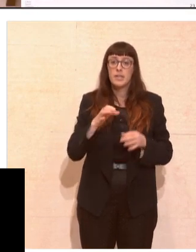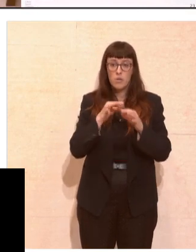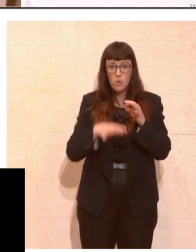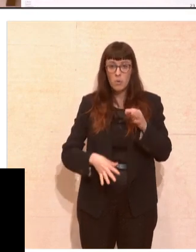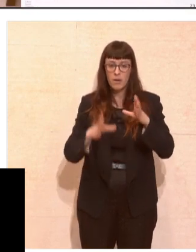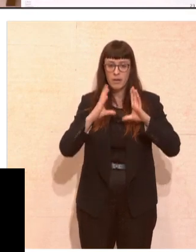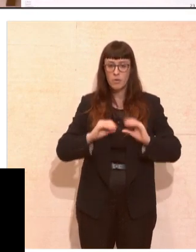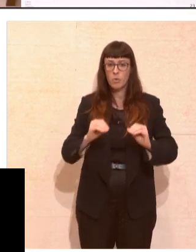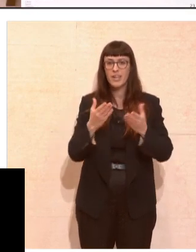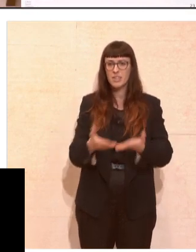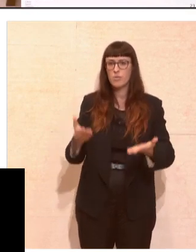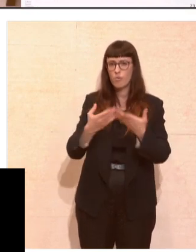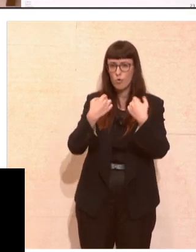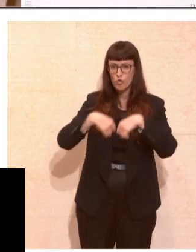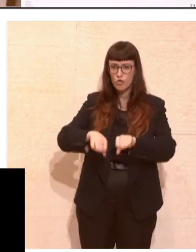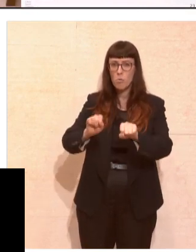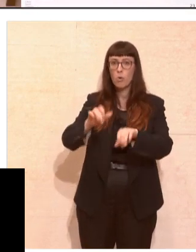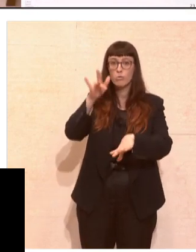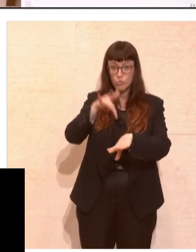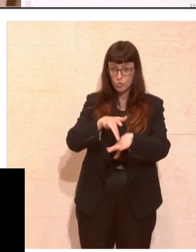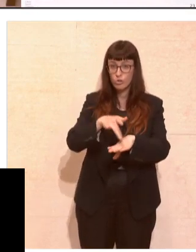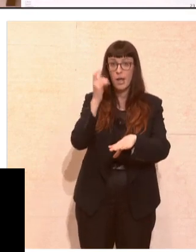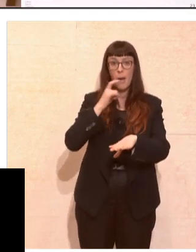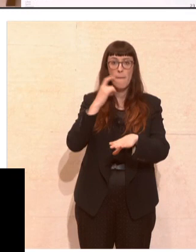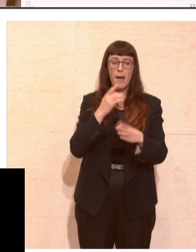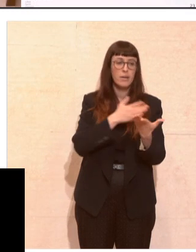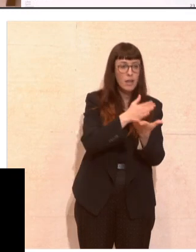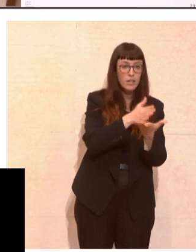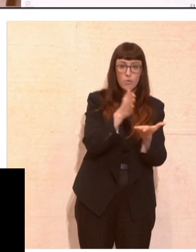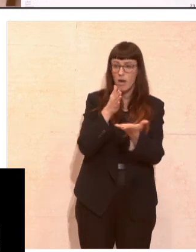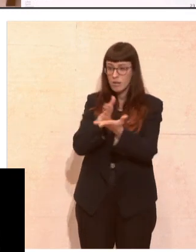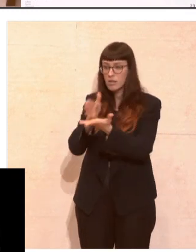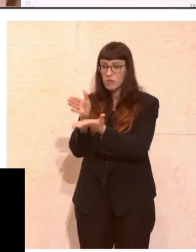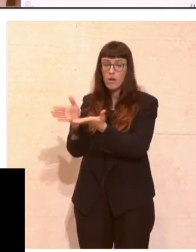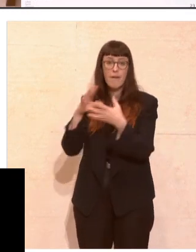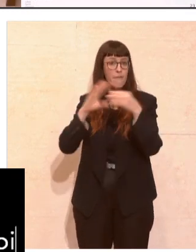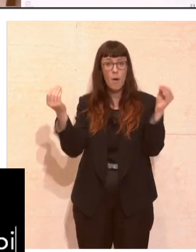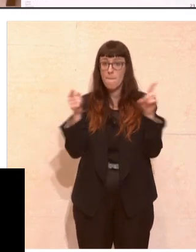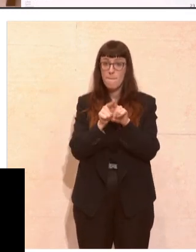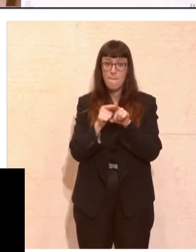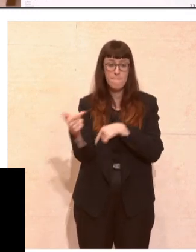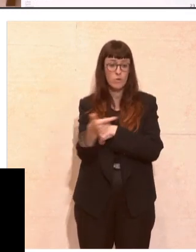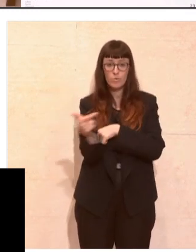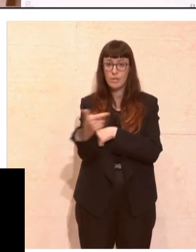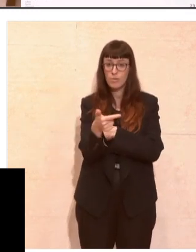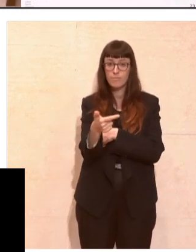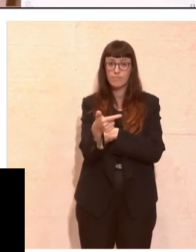obtenu exactement le même nombre de trajectoires et les mêmes formes de trajectoires. Donc, c'est intéressant, pas chez les mêmes enfants,